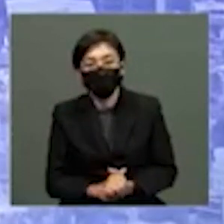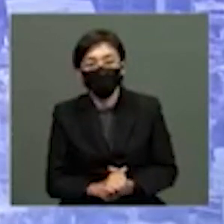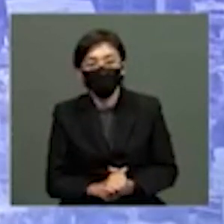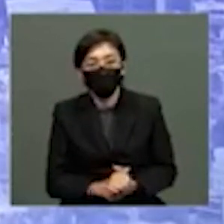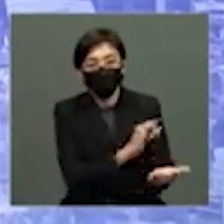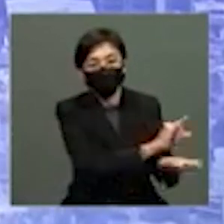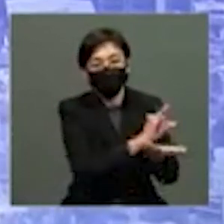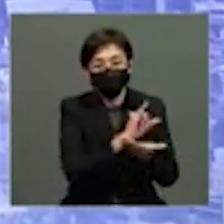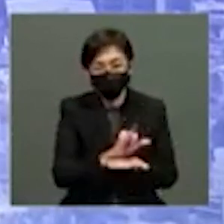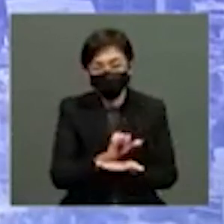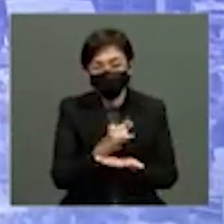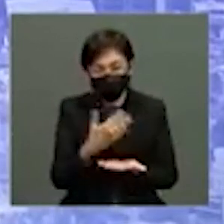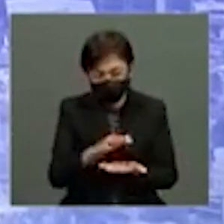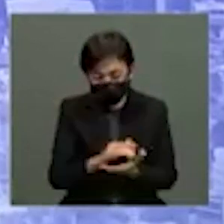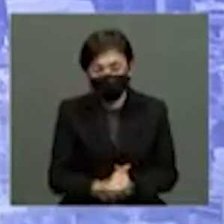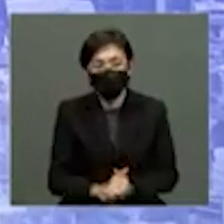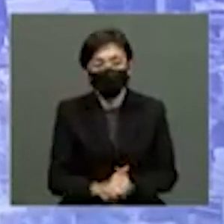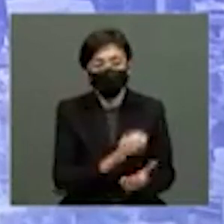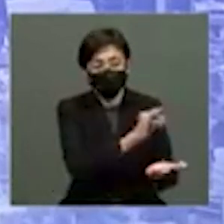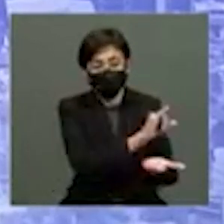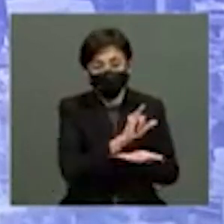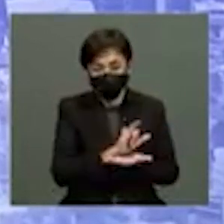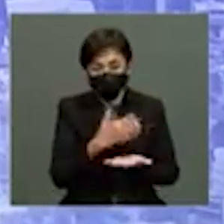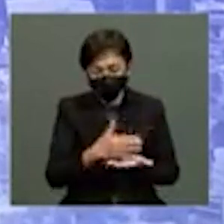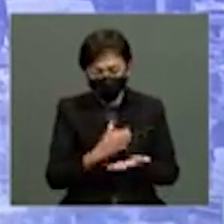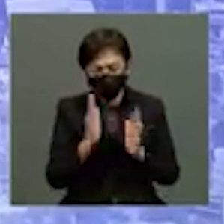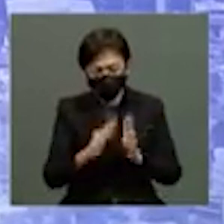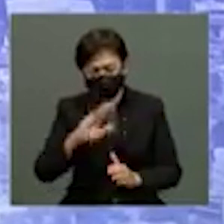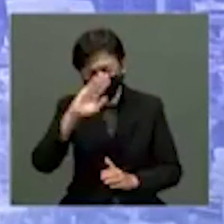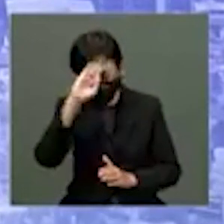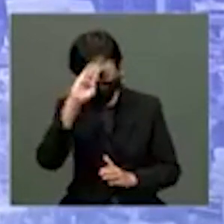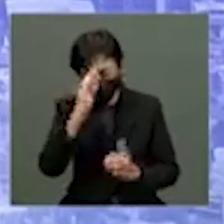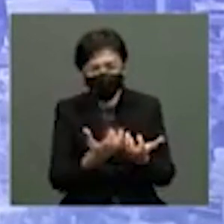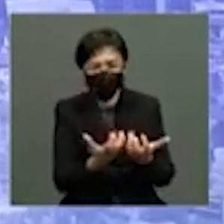ต้องมีศูนย์คัดแยกผู้ป่วย